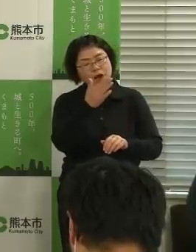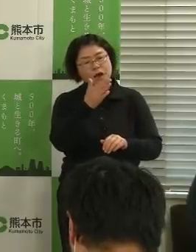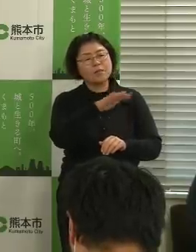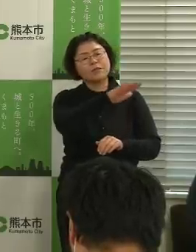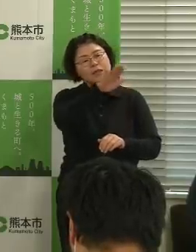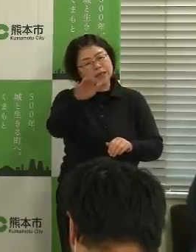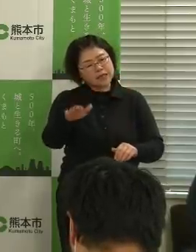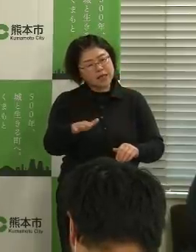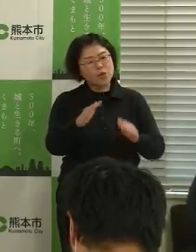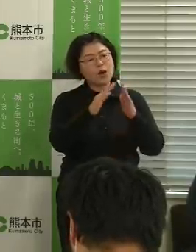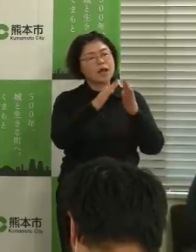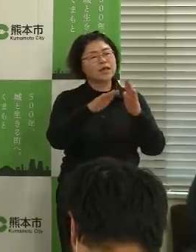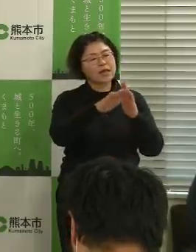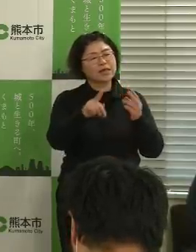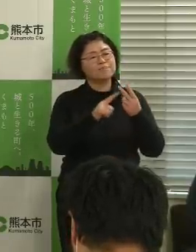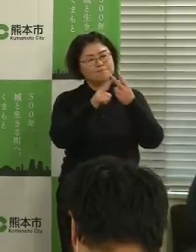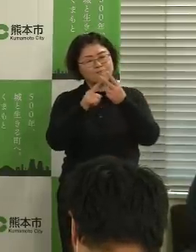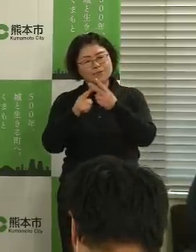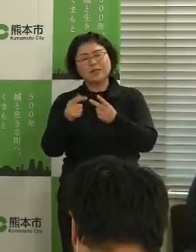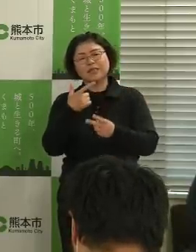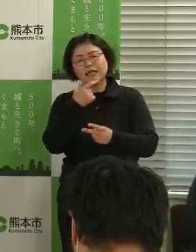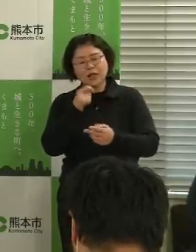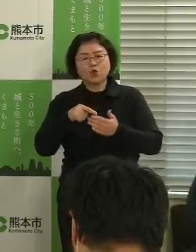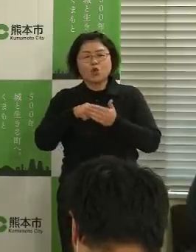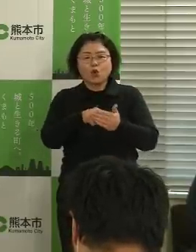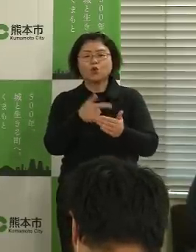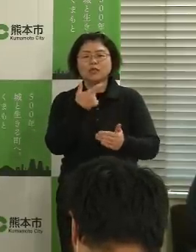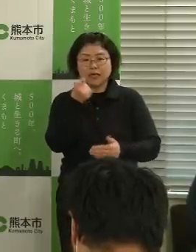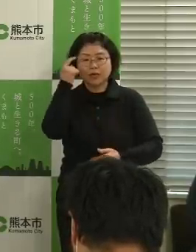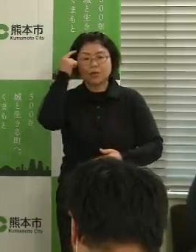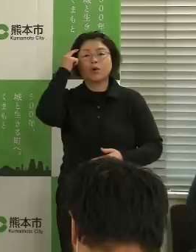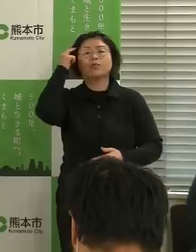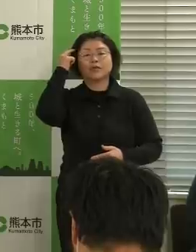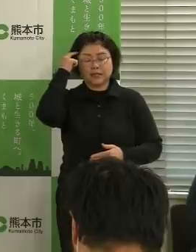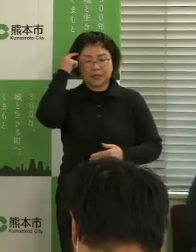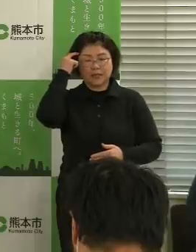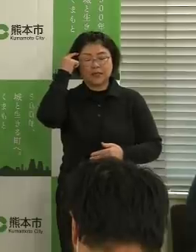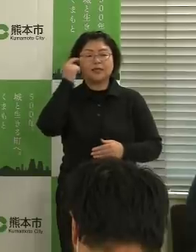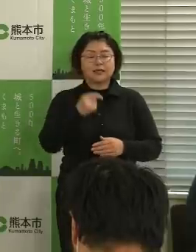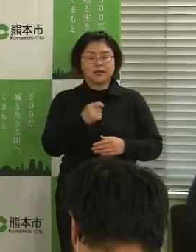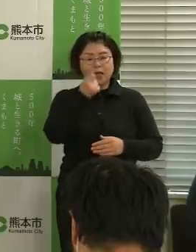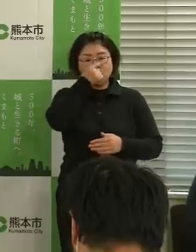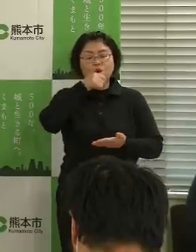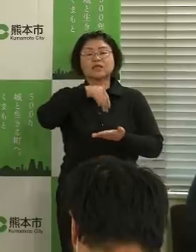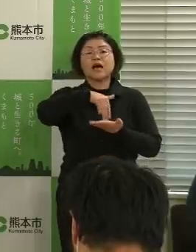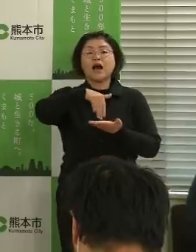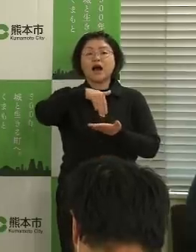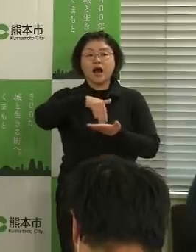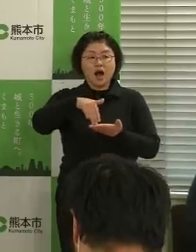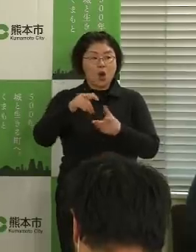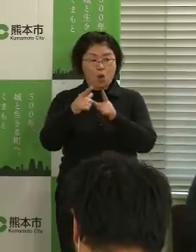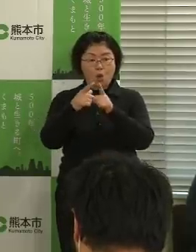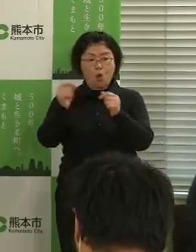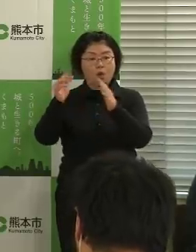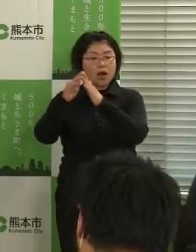できるように、まあ、最大限努力したいと。でそのためにはこの予算自体もですね、もう国会で